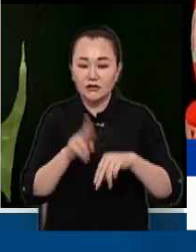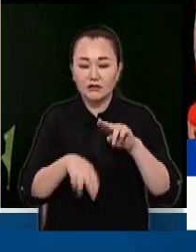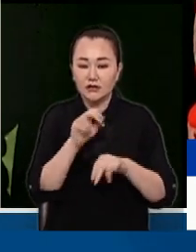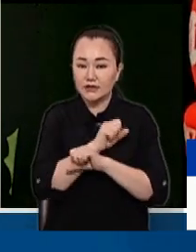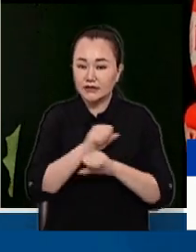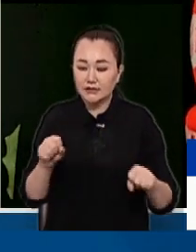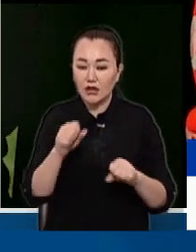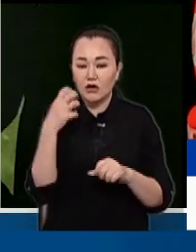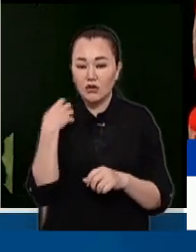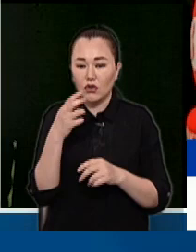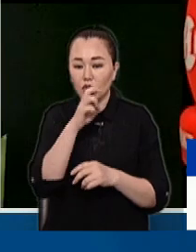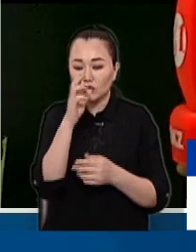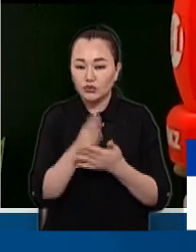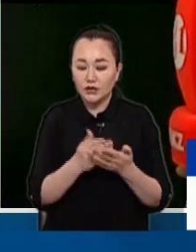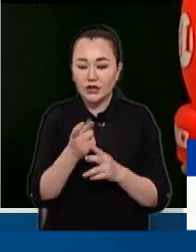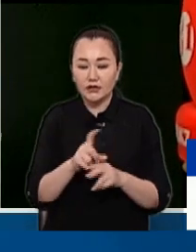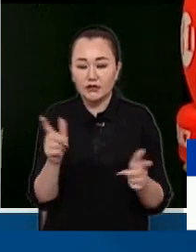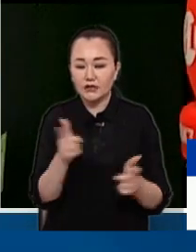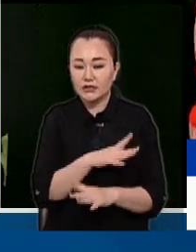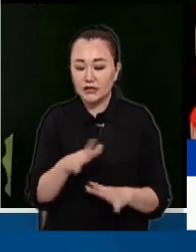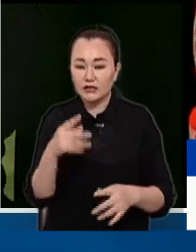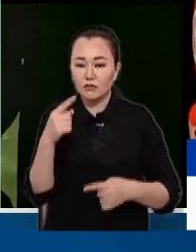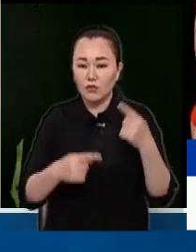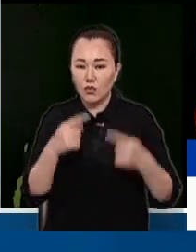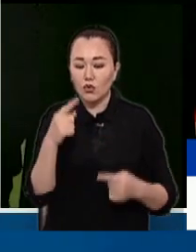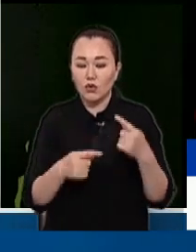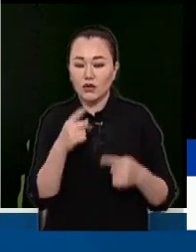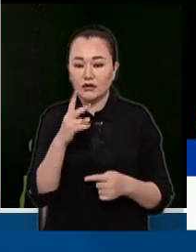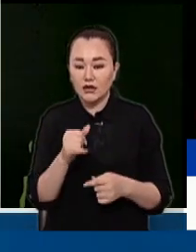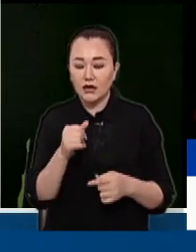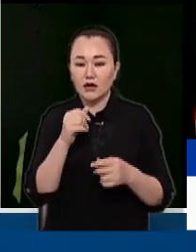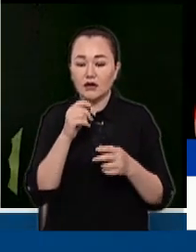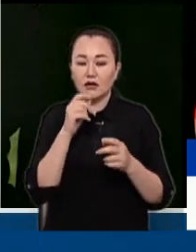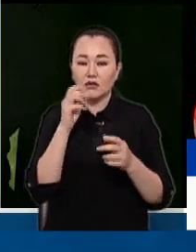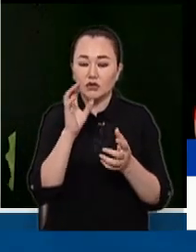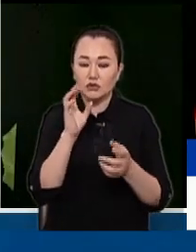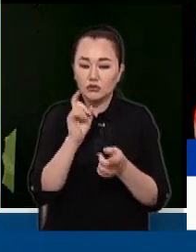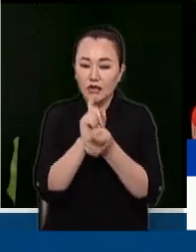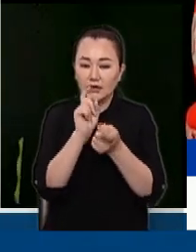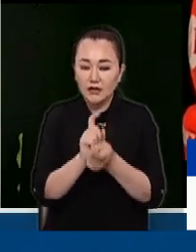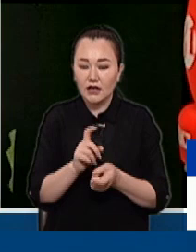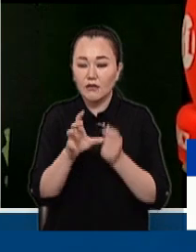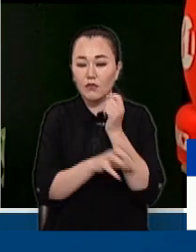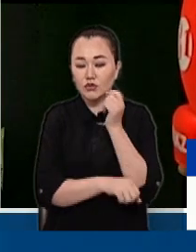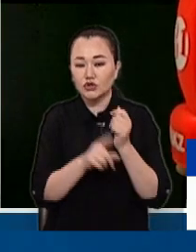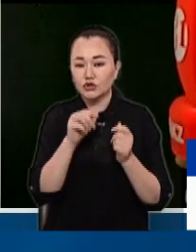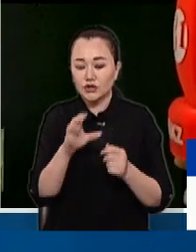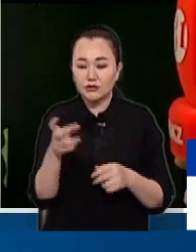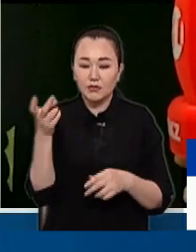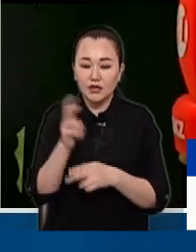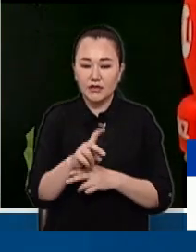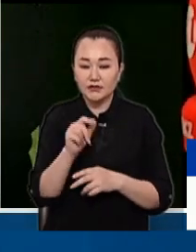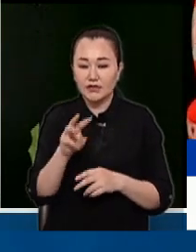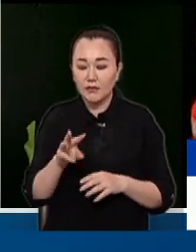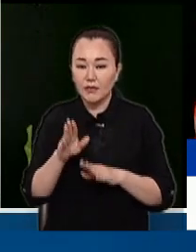Но госслужащие с этим не согласились. Споры шли на повышенных тонах. Через пару часов к возмущенной толпе приехал